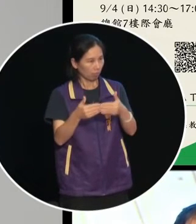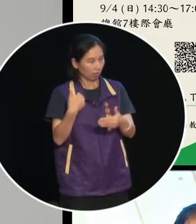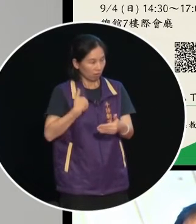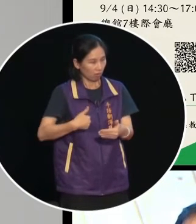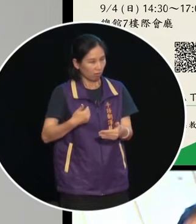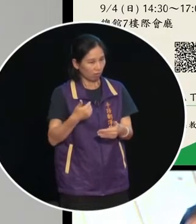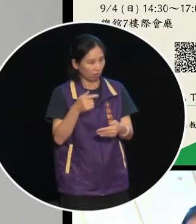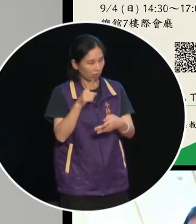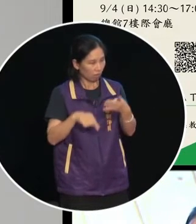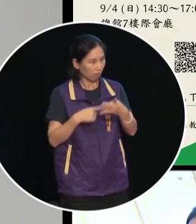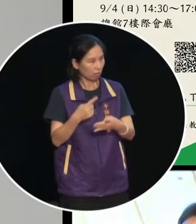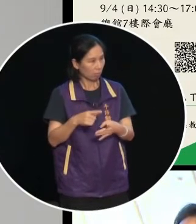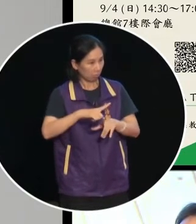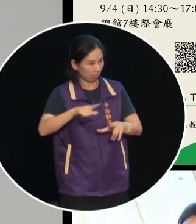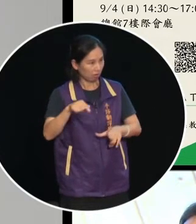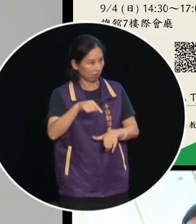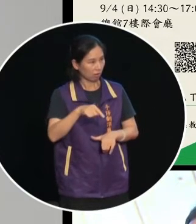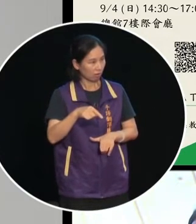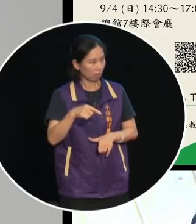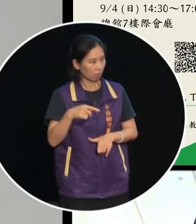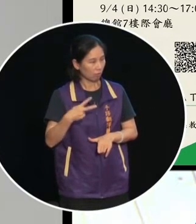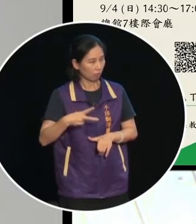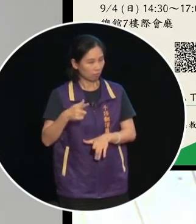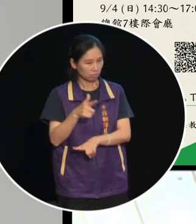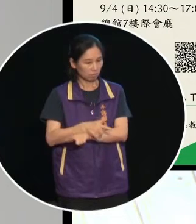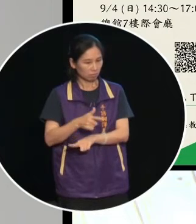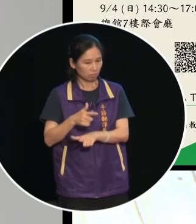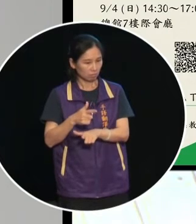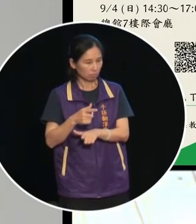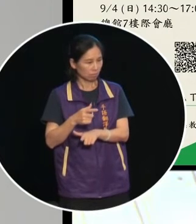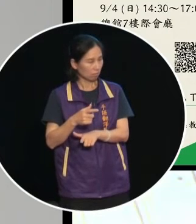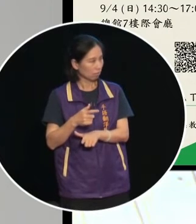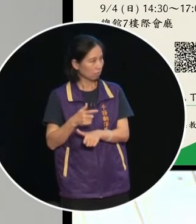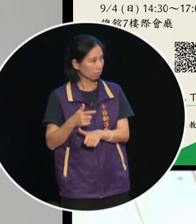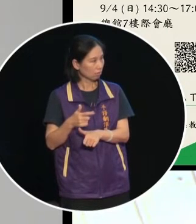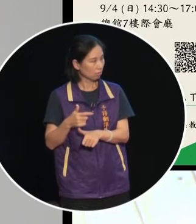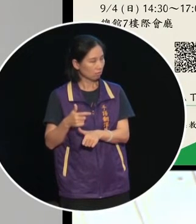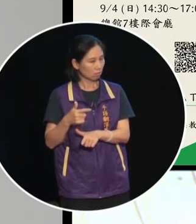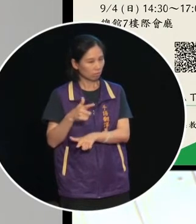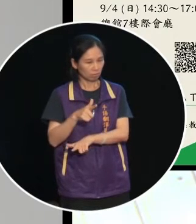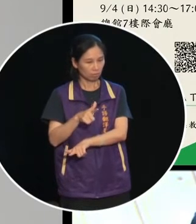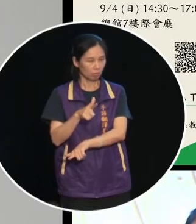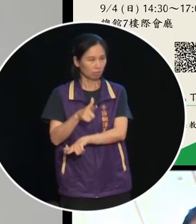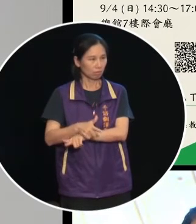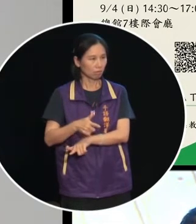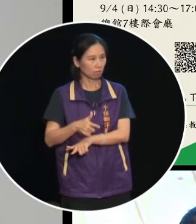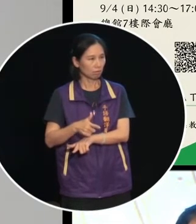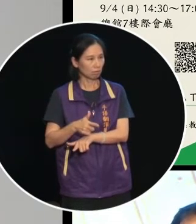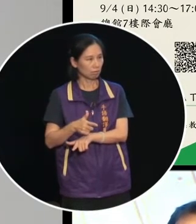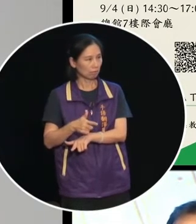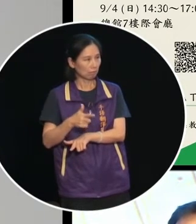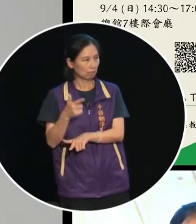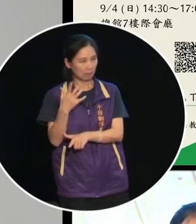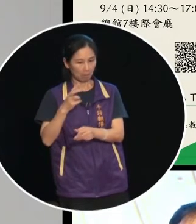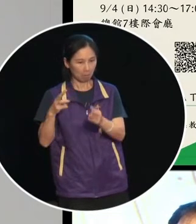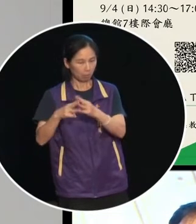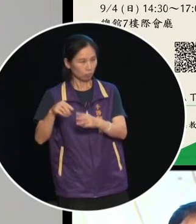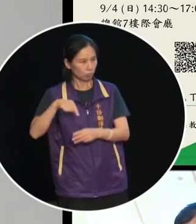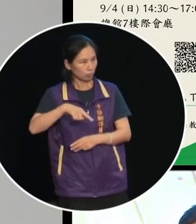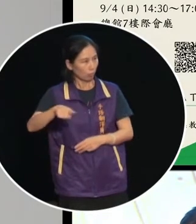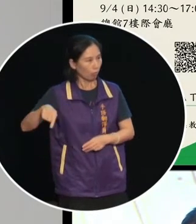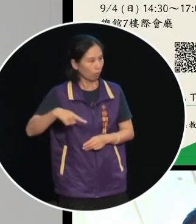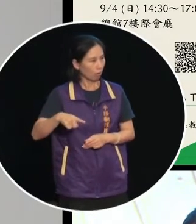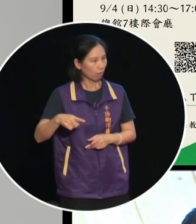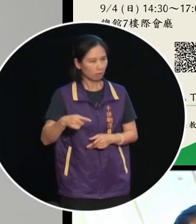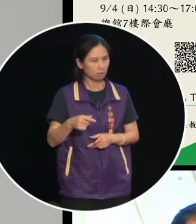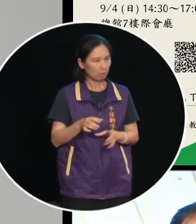洲或者是南美、阿拉伯、非洲，对他们完全没有什么